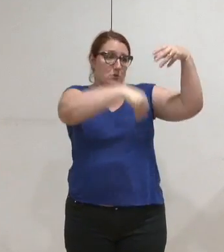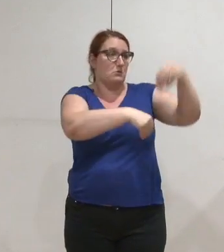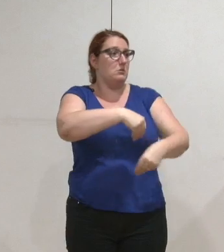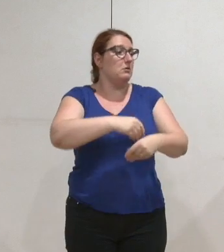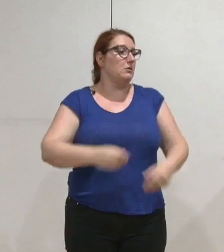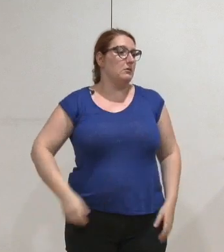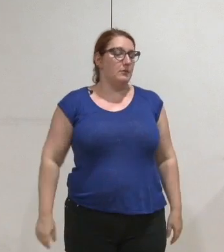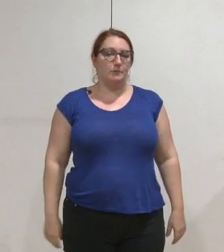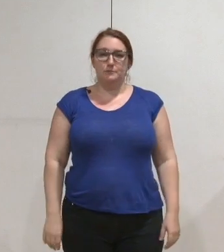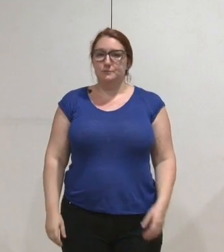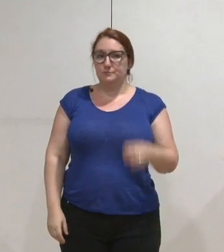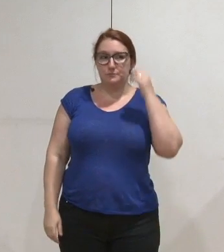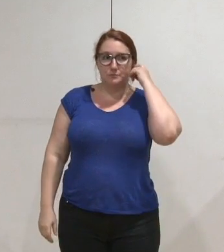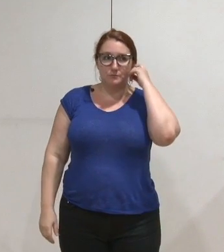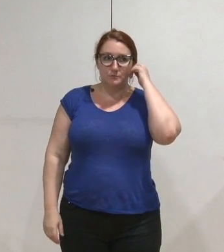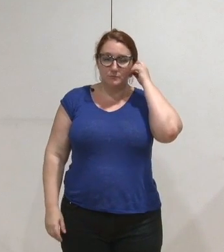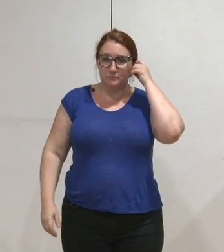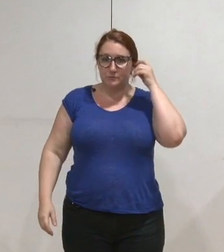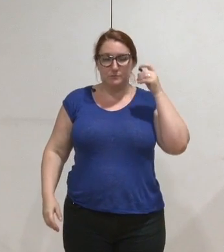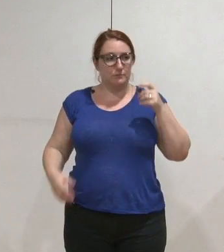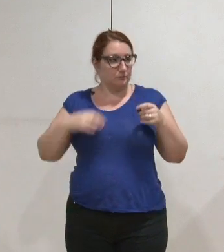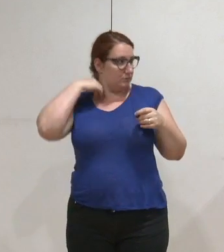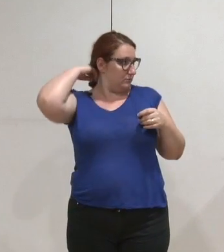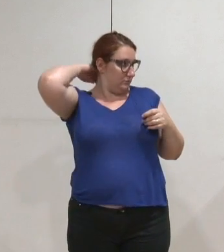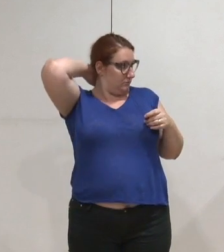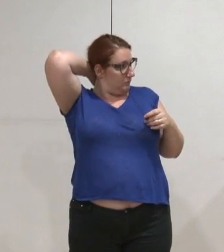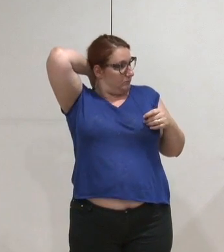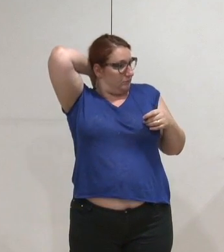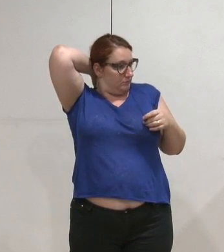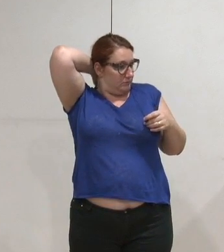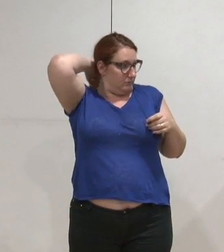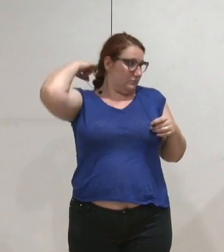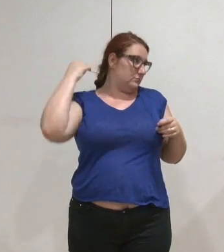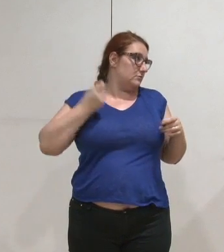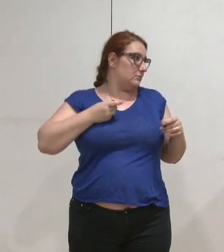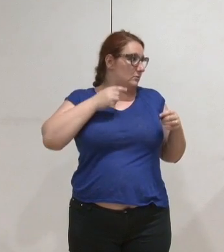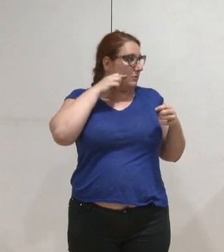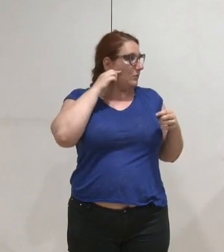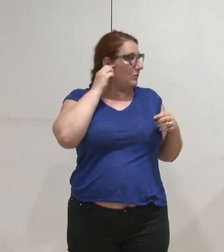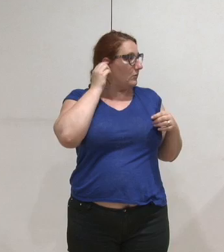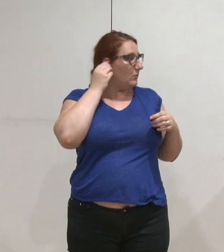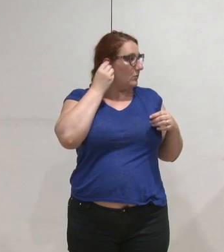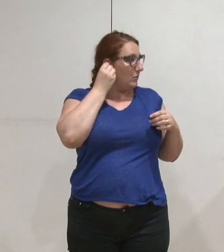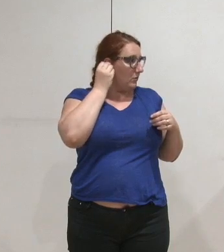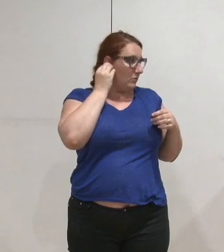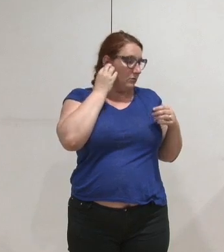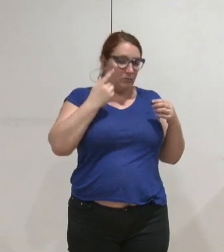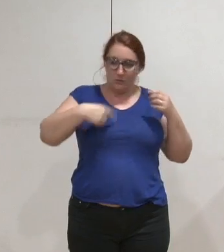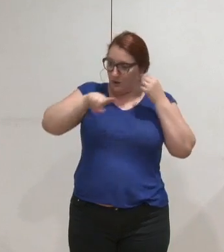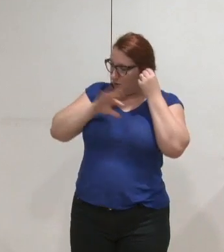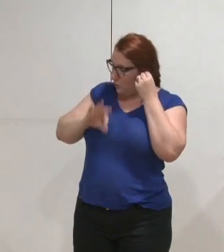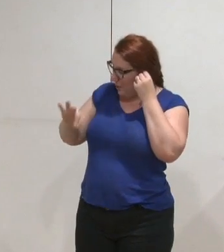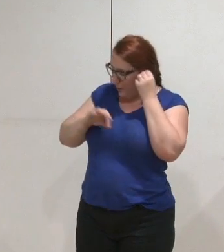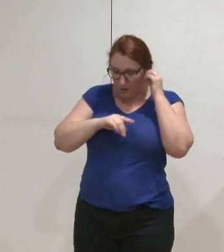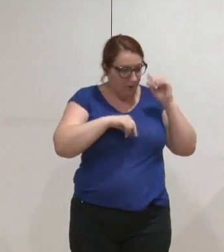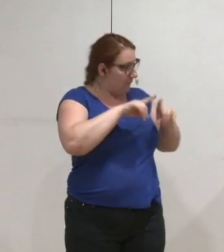de deux enveloppes et nous à la tribune on n pas de bulletin non mais vous mettez le nom du Group non mais il faut un papier quand même pour on a